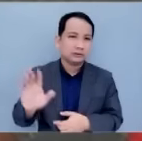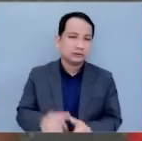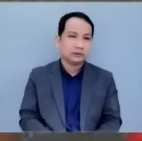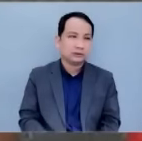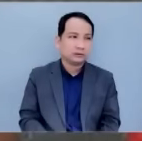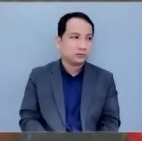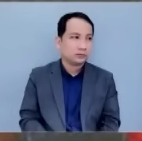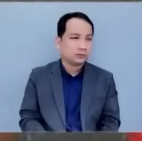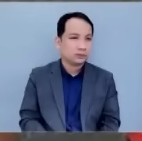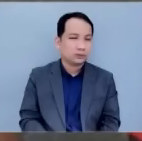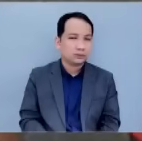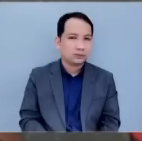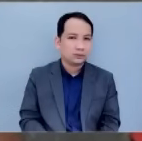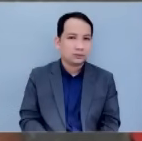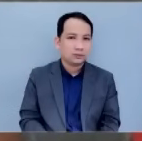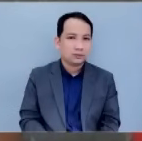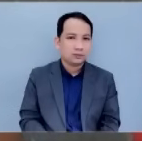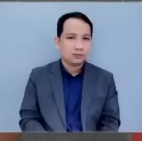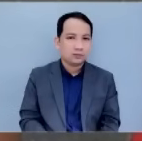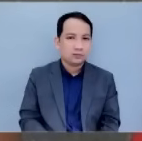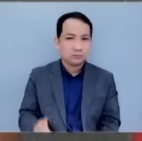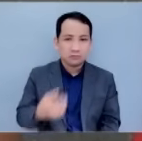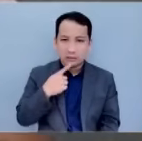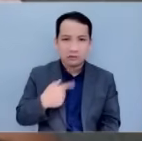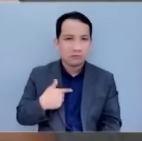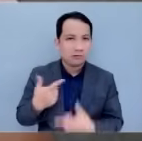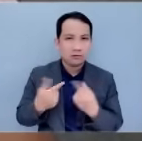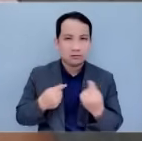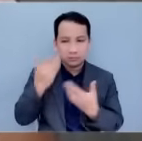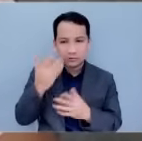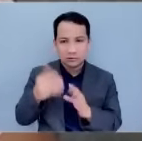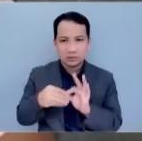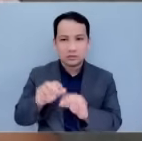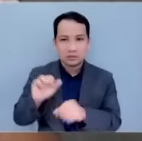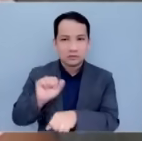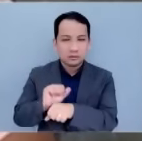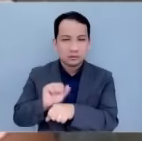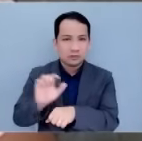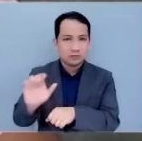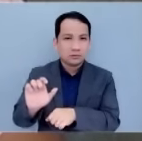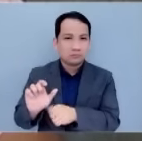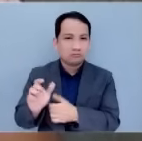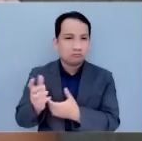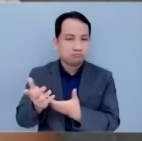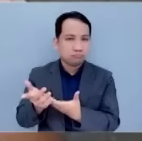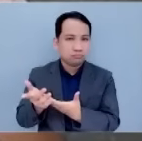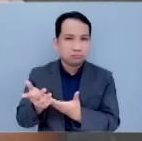Nanay, maluwi sa mga tabangan o sabi nila kay...